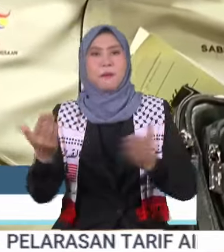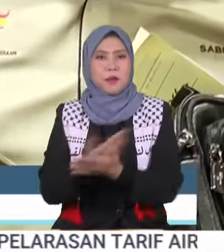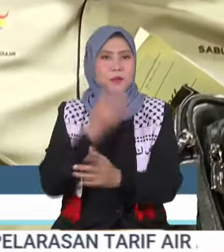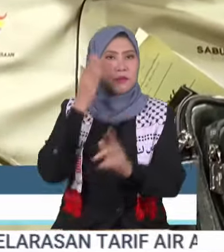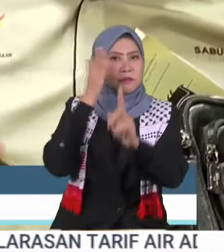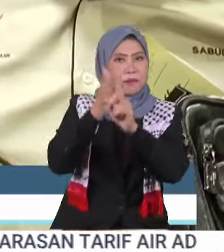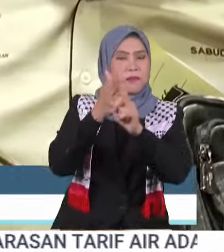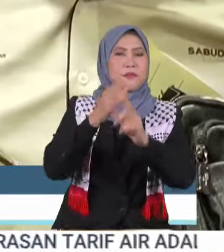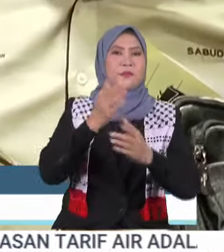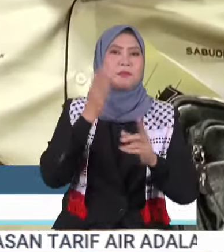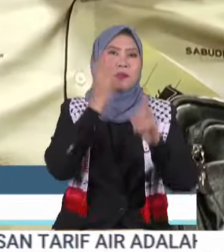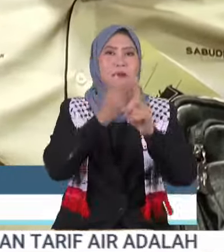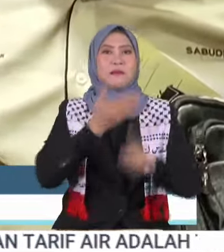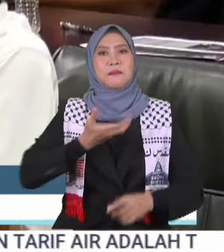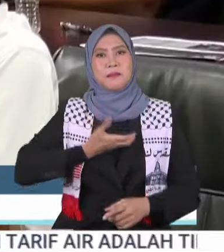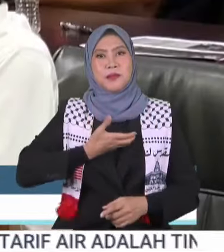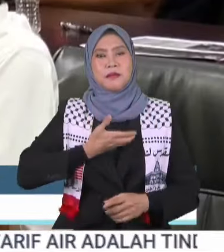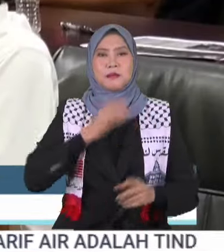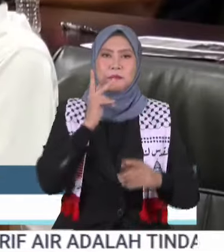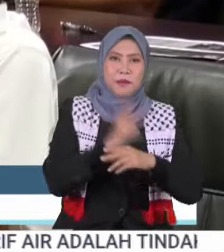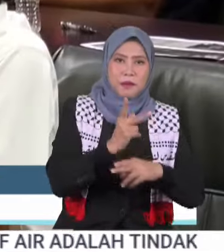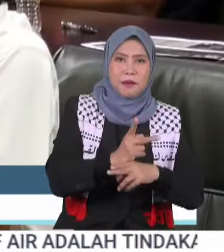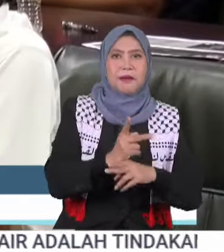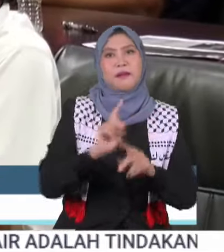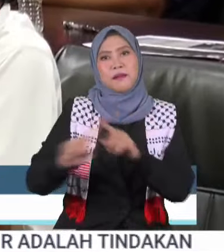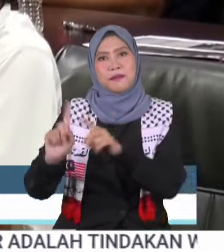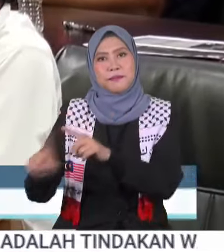sasaran emas berapa perak dan